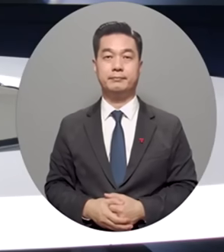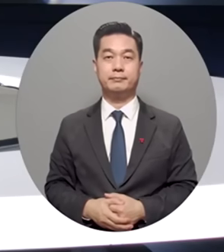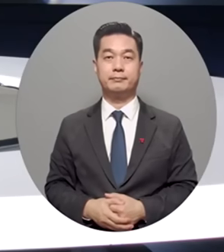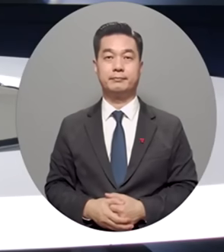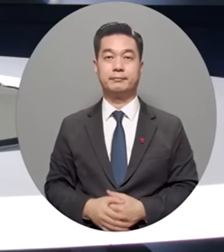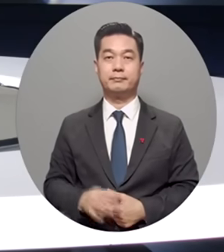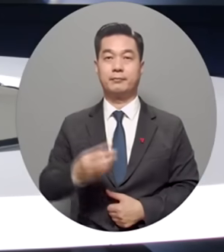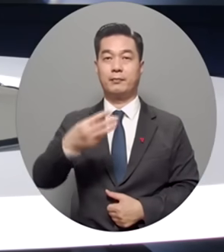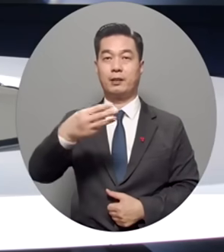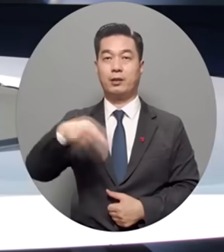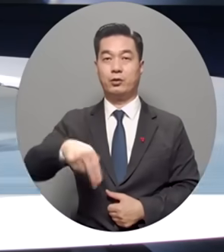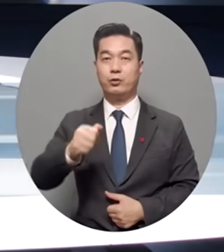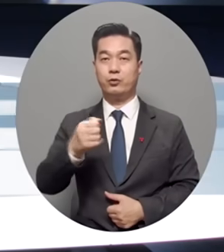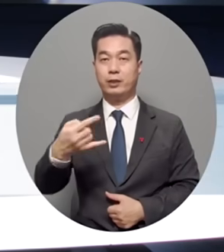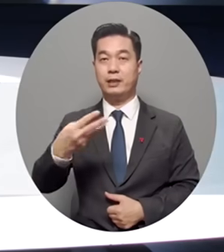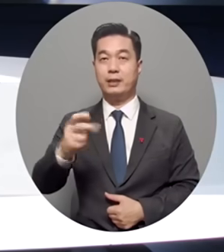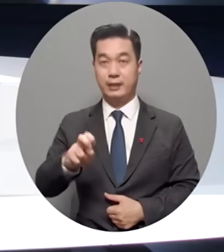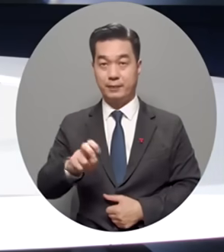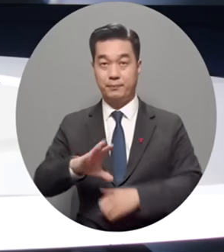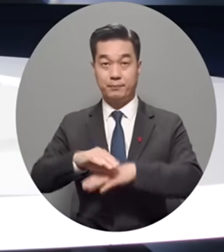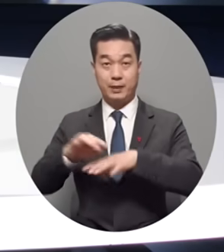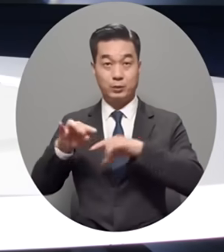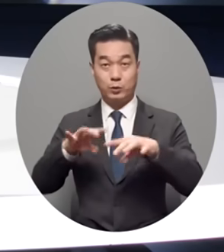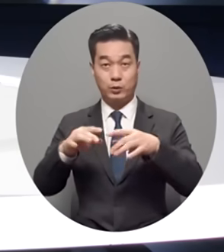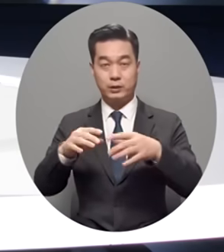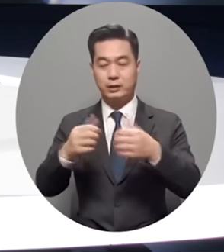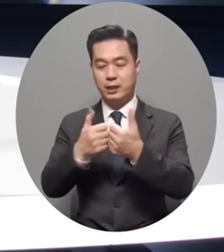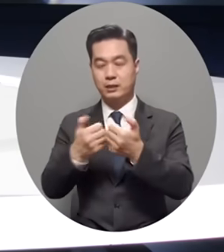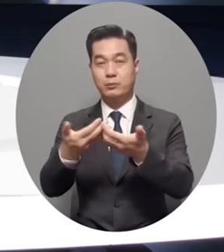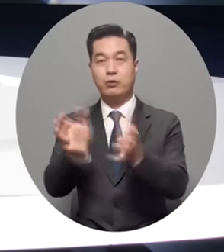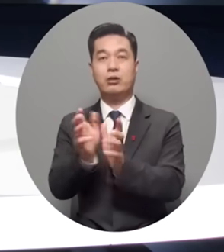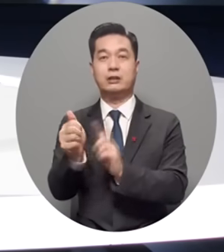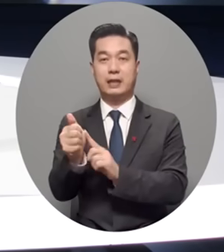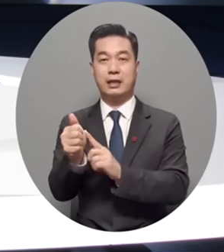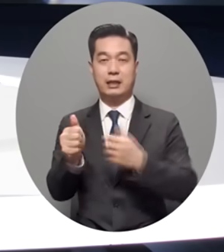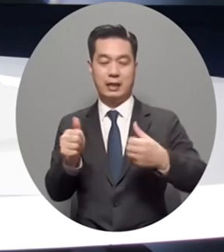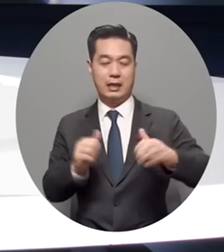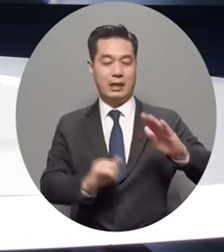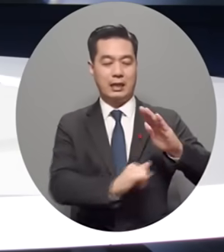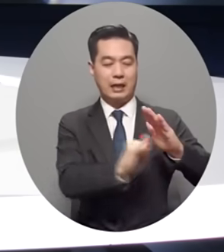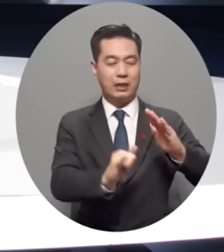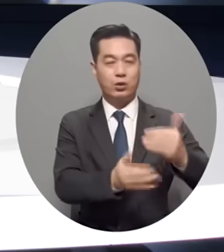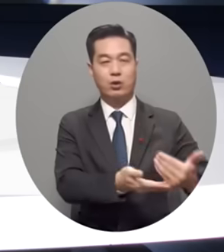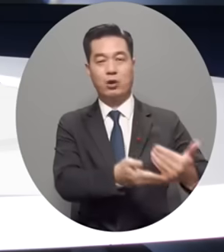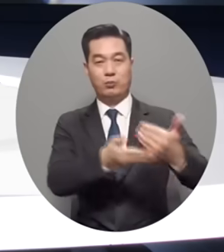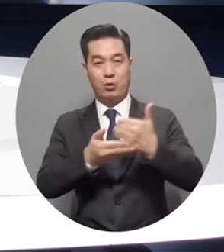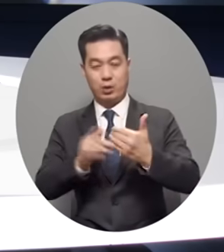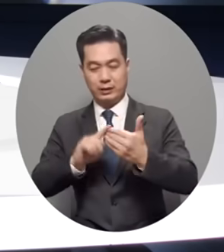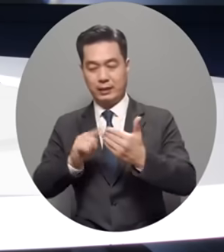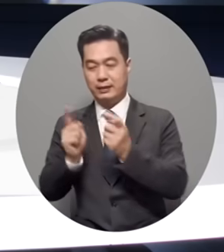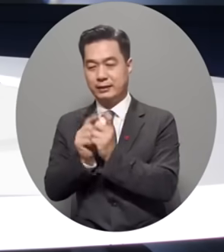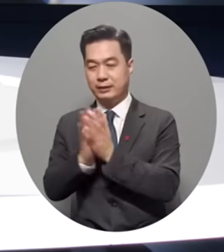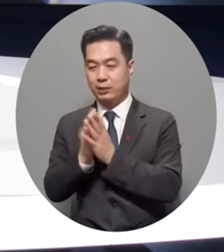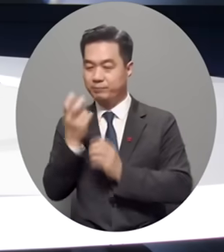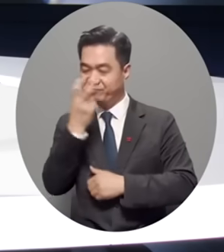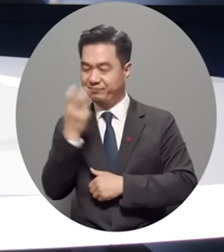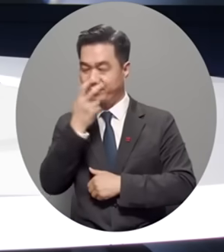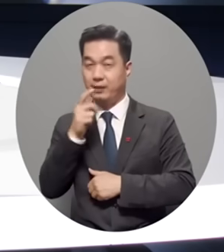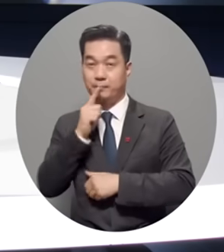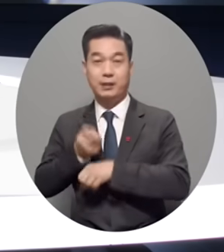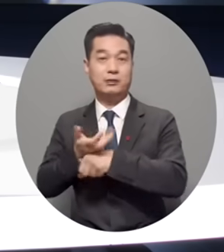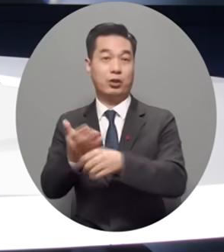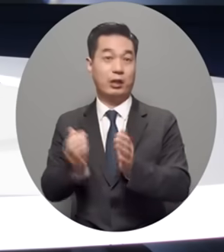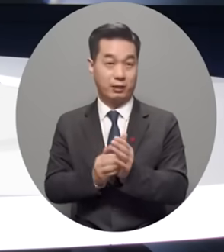유희림 방송통신심의위원장이 자신의 가족 등이 넣은 민원을 직접 심의했다는 의혹에 대해서 전해드렸는데요. 류